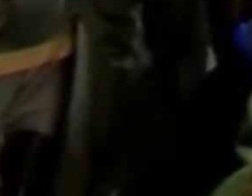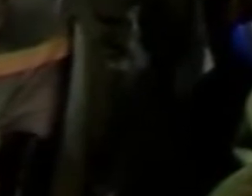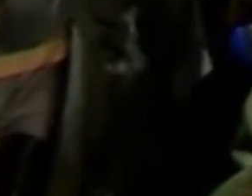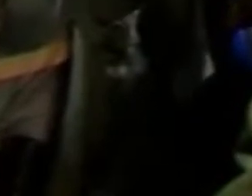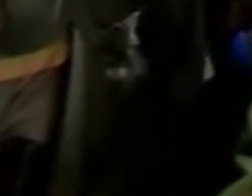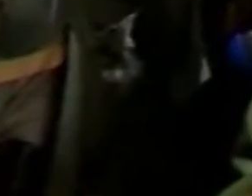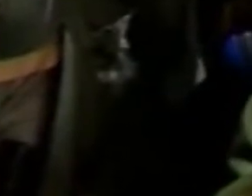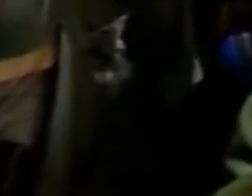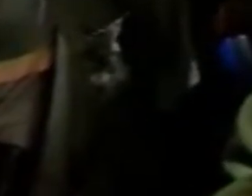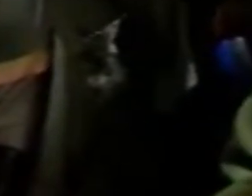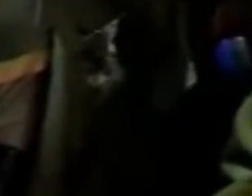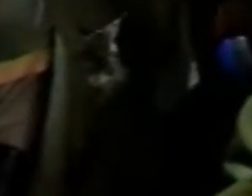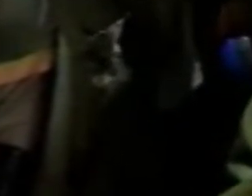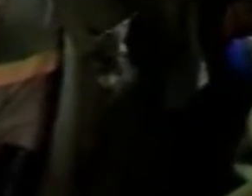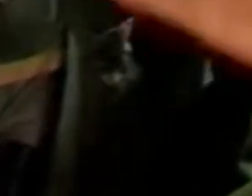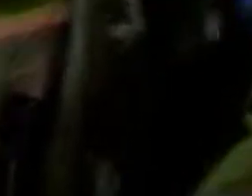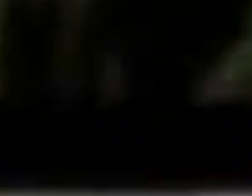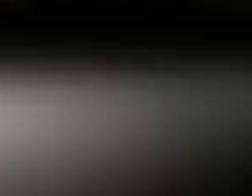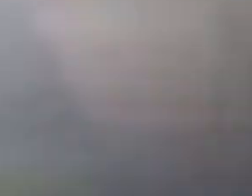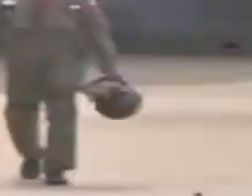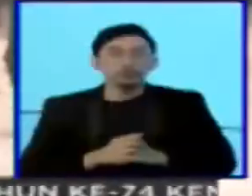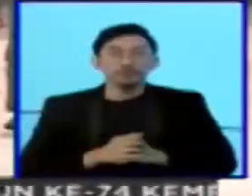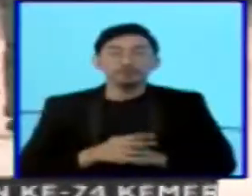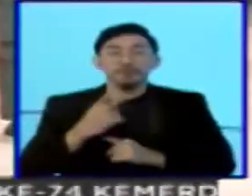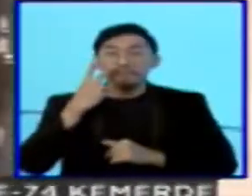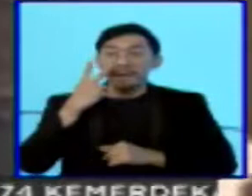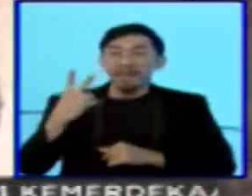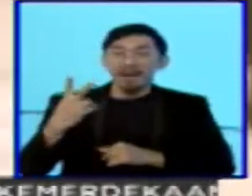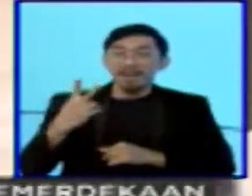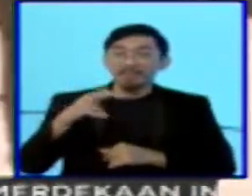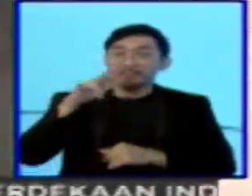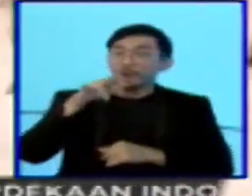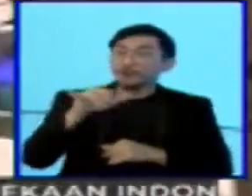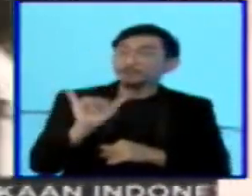Agustus mendatang. Gimana kalau kita langsung melihat pesawatnya, Pak? Mari.